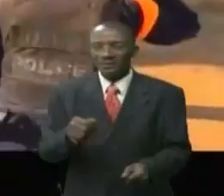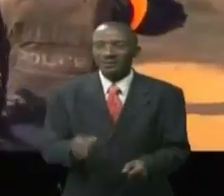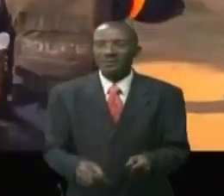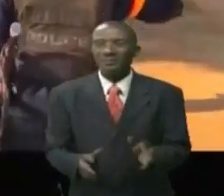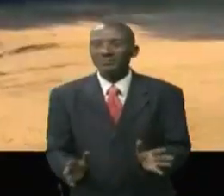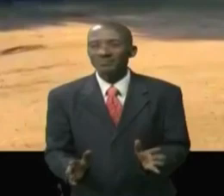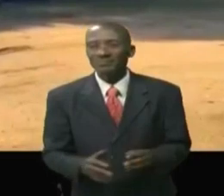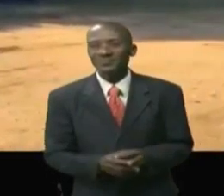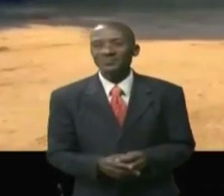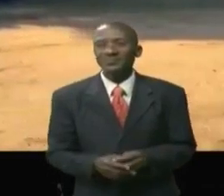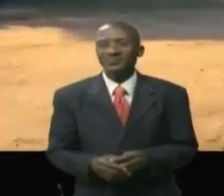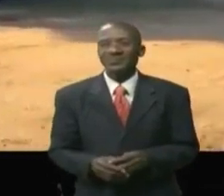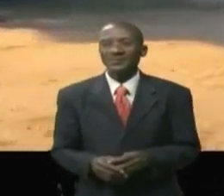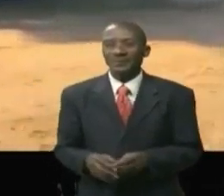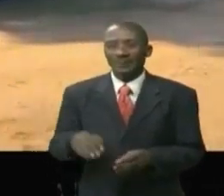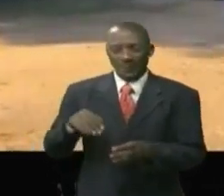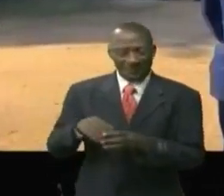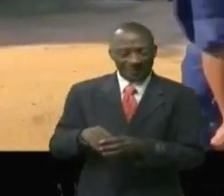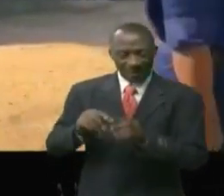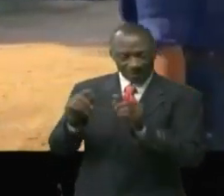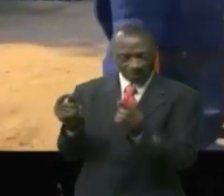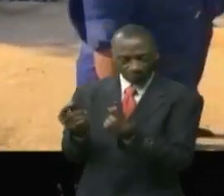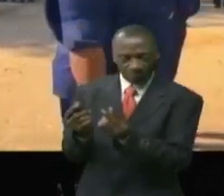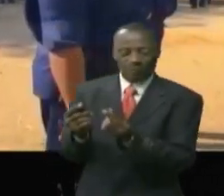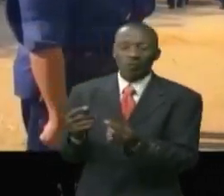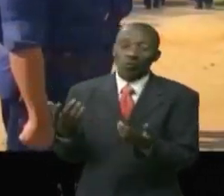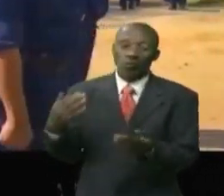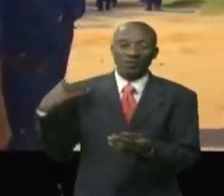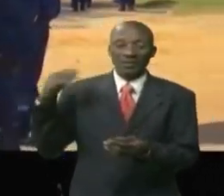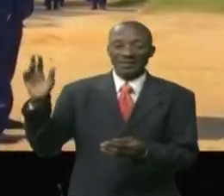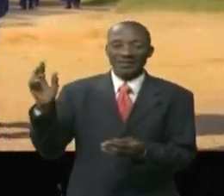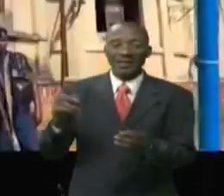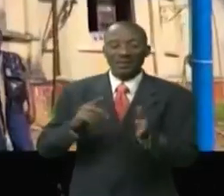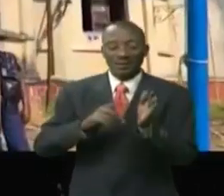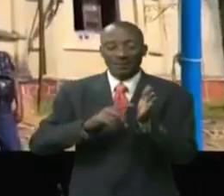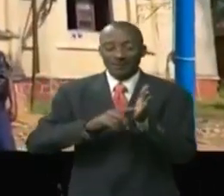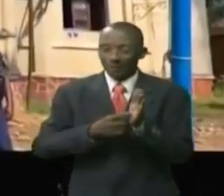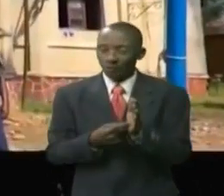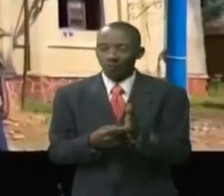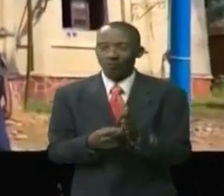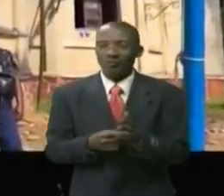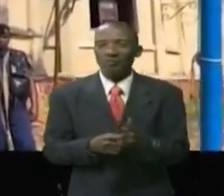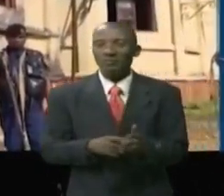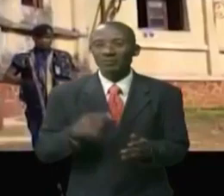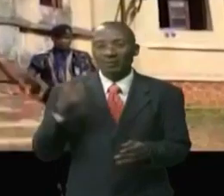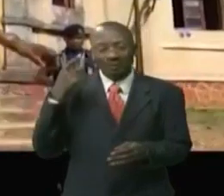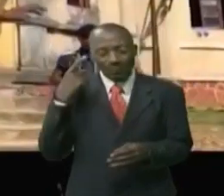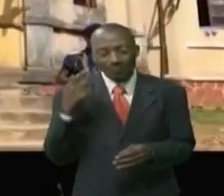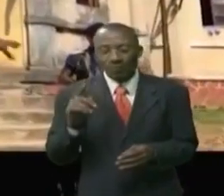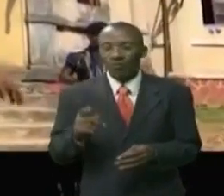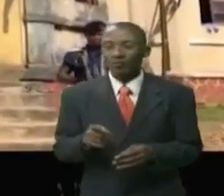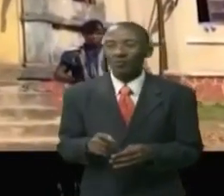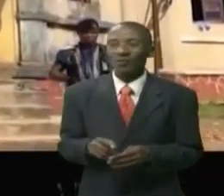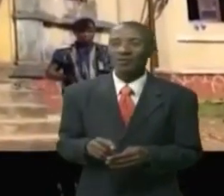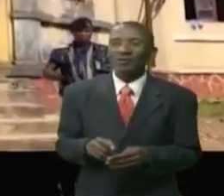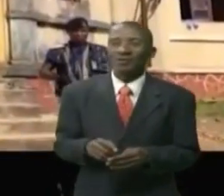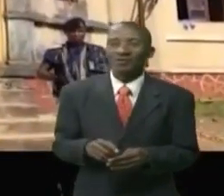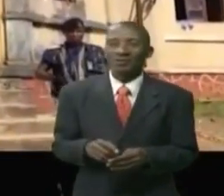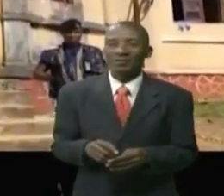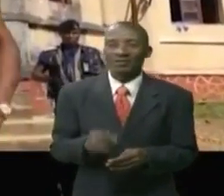congolaise commissariat provincial du manima le commissaire divisionnaire Elvis Palanga commandant